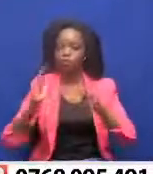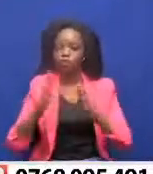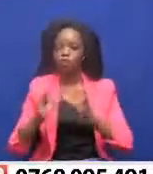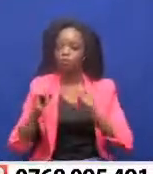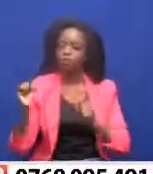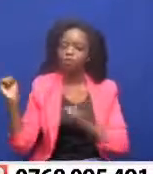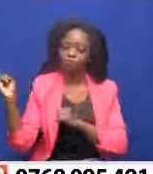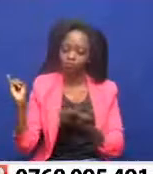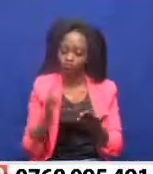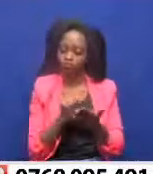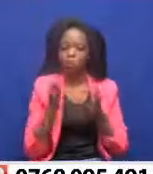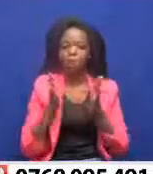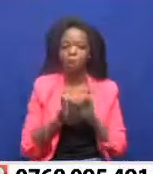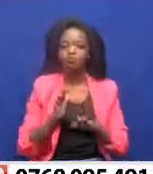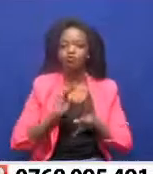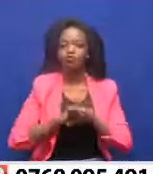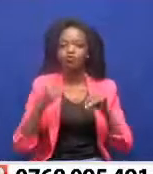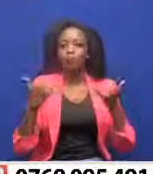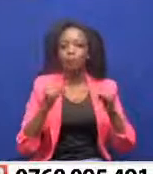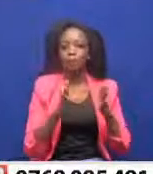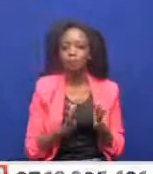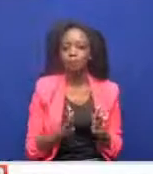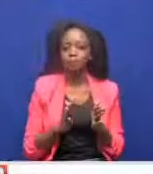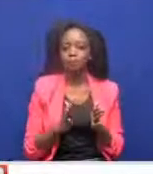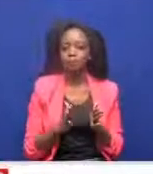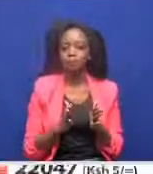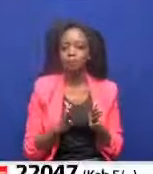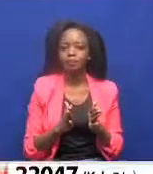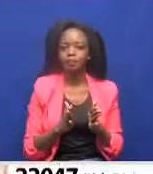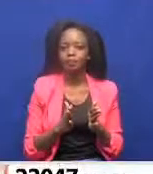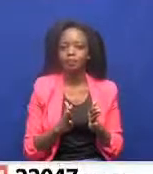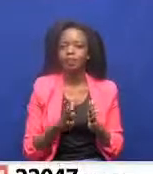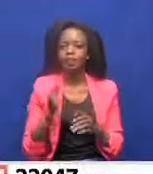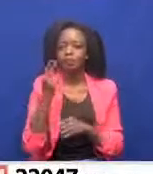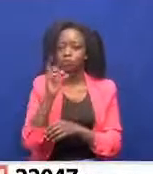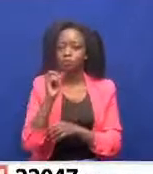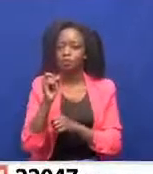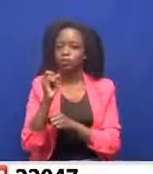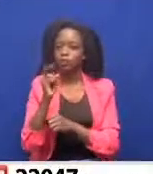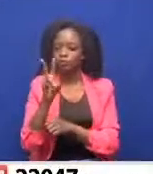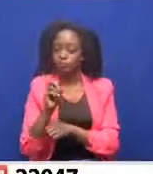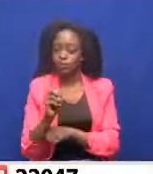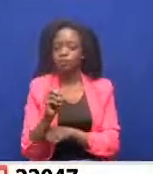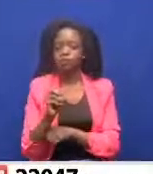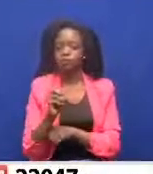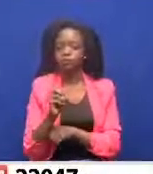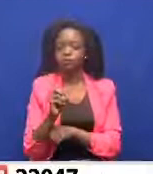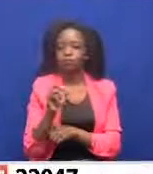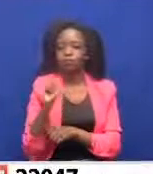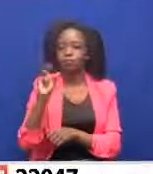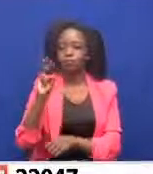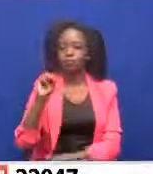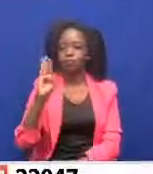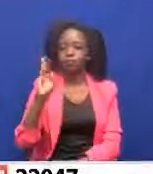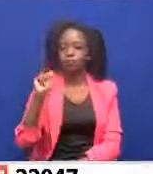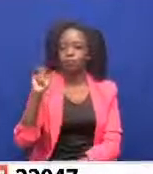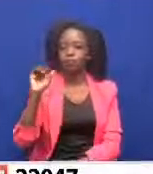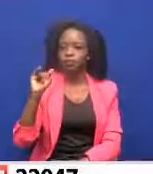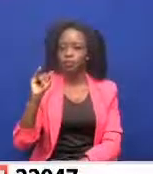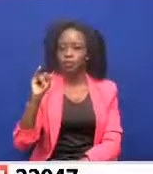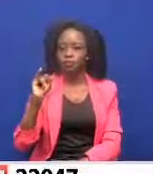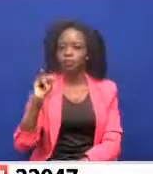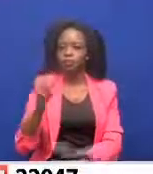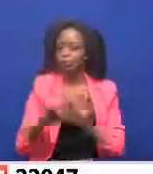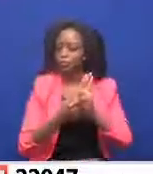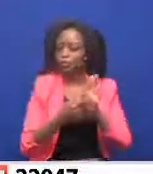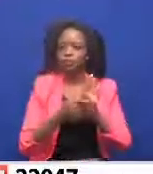yoyote mwenye anataka. And as Benjamin Mkapa Stadium plays host the 2020 Yanga Day, Ambani is an indelible mark